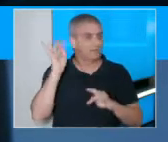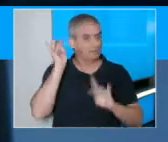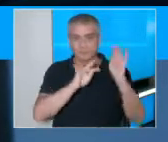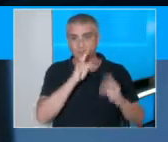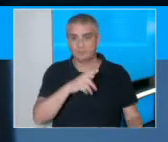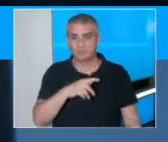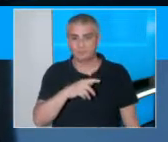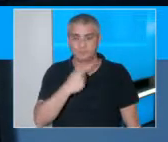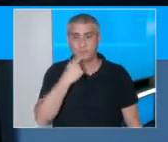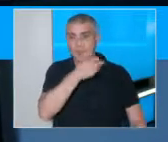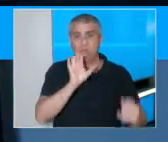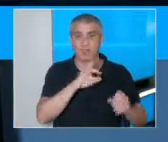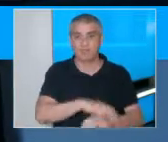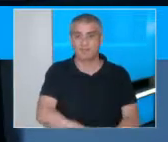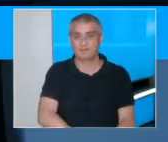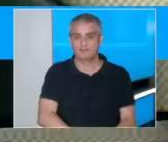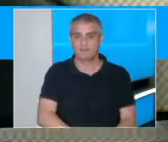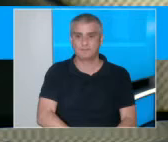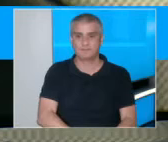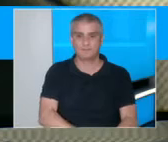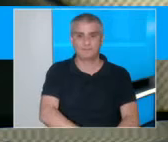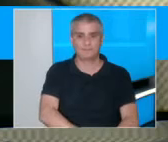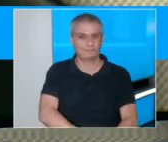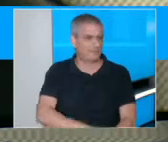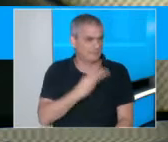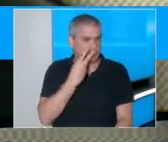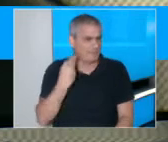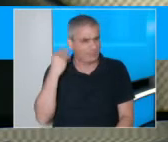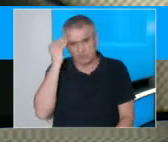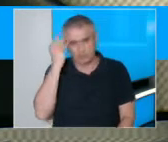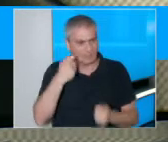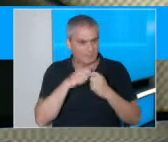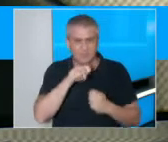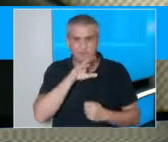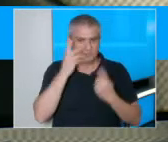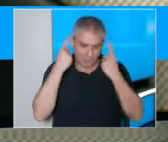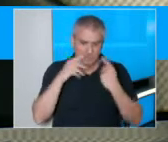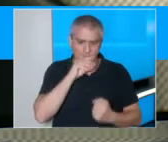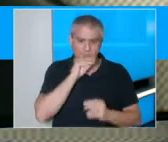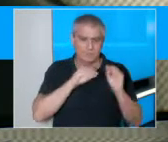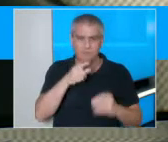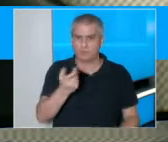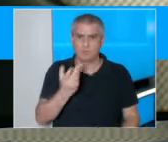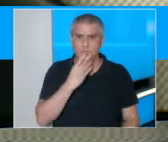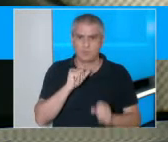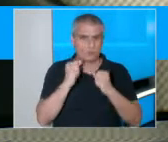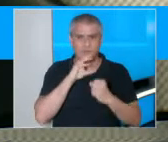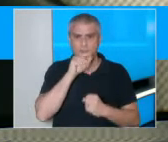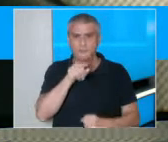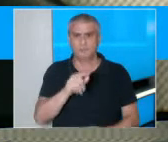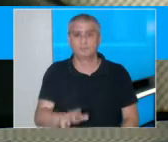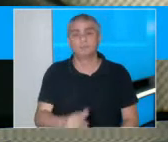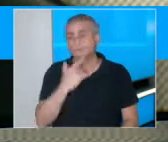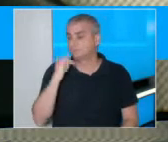אנטיוכוס. כלב, הוא אמר, כלב. אנטיוכוס, המן. מה זה אגב השפה הזאת? לא זוכר שחברי כנסת חרדים, בטח מיהדות התורה, מתבטאים